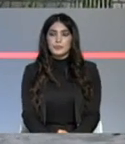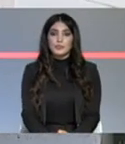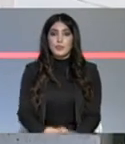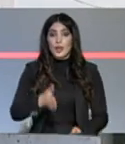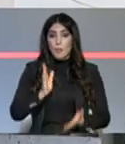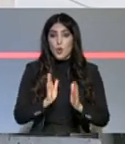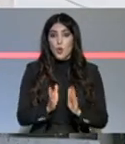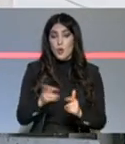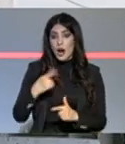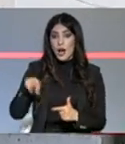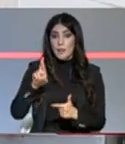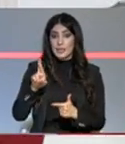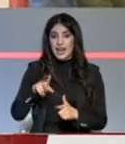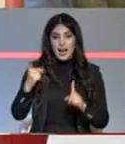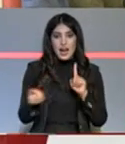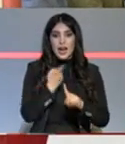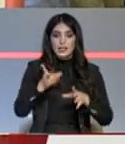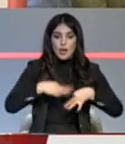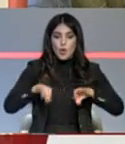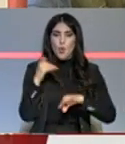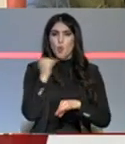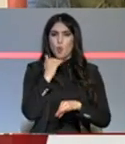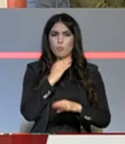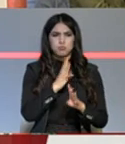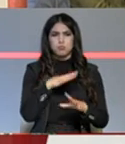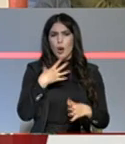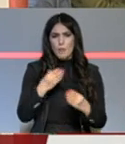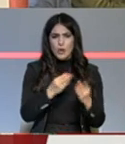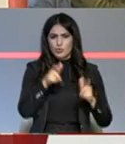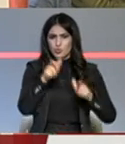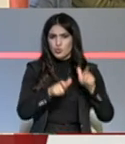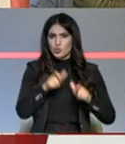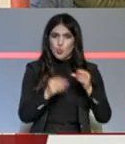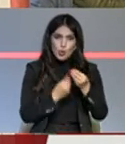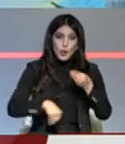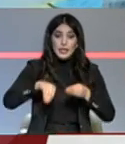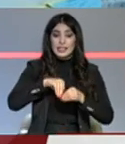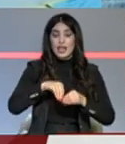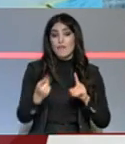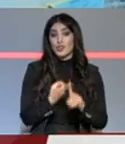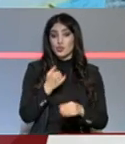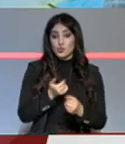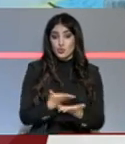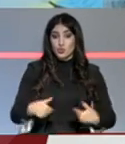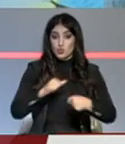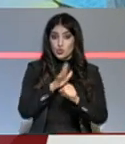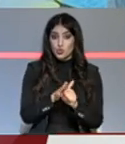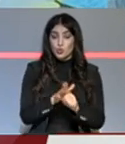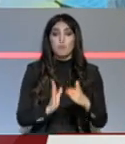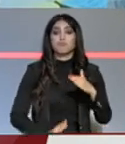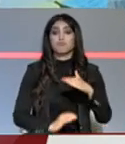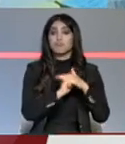مستشفى الرابطة وخاصة قسم الاستعجال شهد اكتظاظا وصف بالكبير وتضاعف خلال جائحة كورونا لتتجاوز